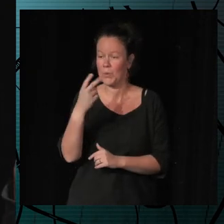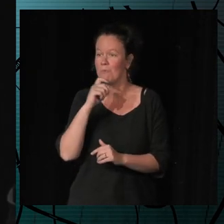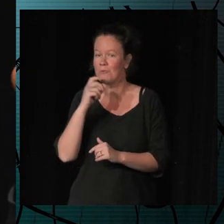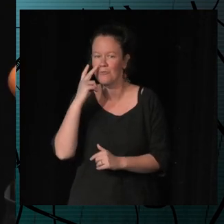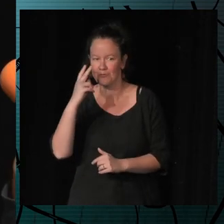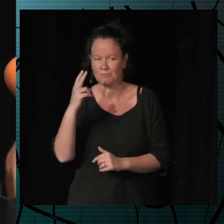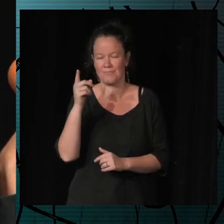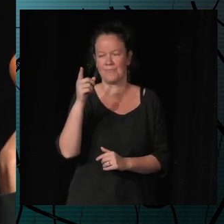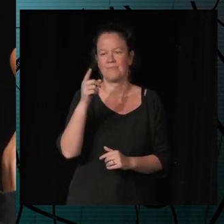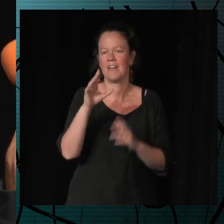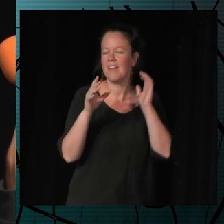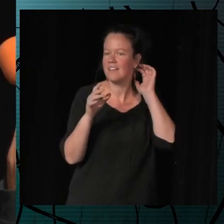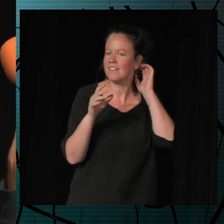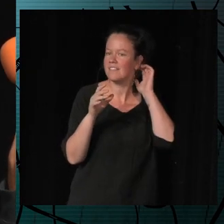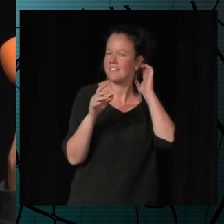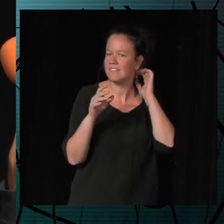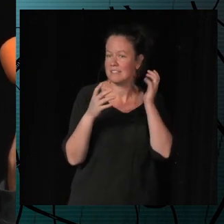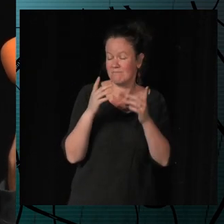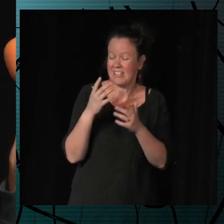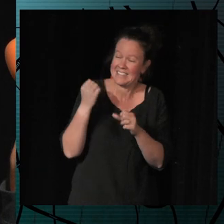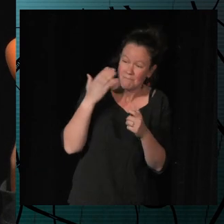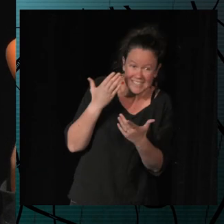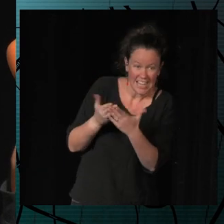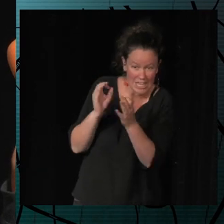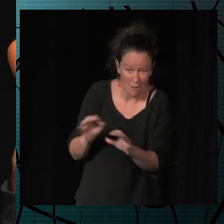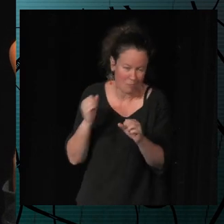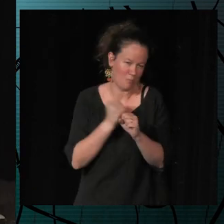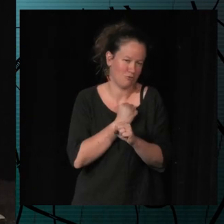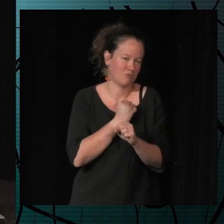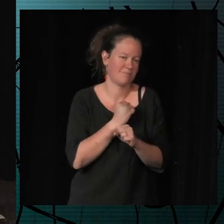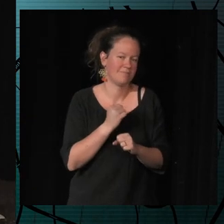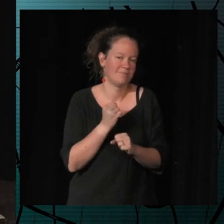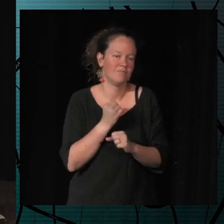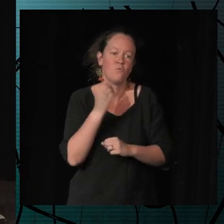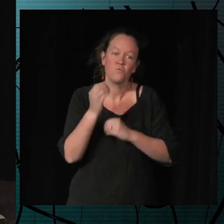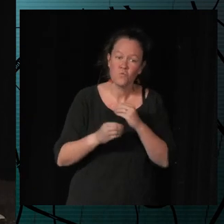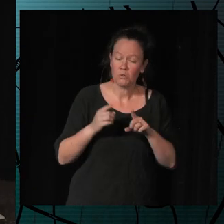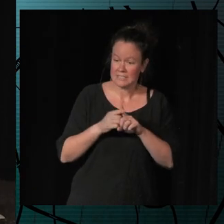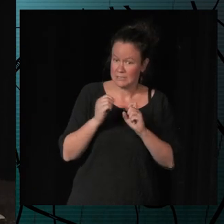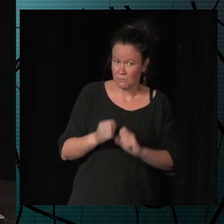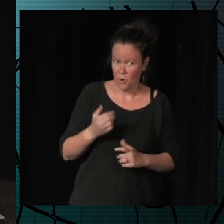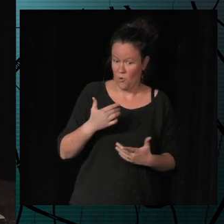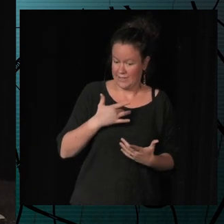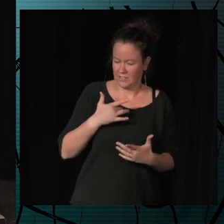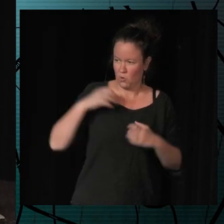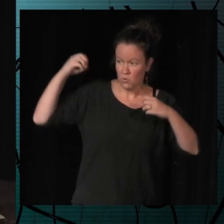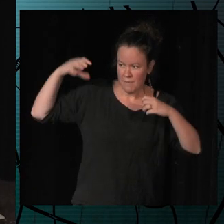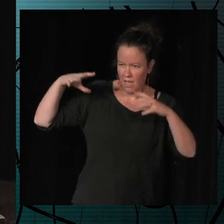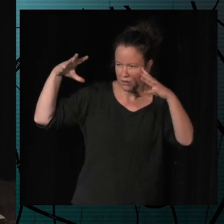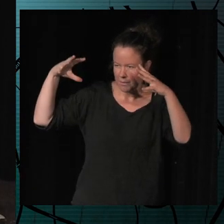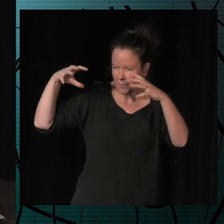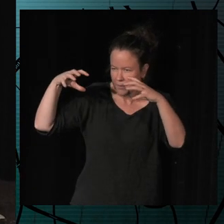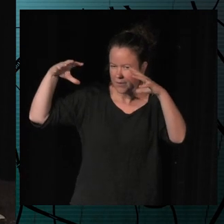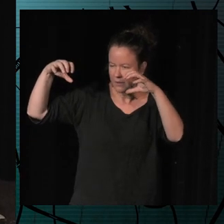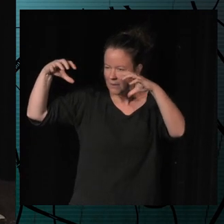remake mais après bon il y a d'autres outils il y a d'autres il y a aussi un contrôle beaucoup plus fin des lumières qu'il y a quelques années